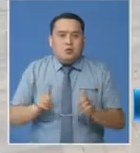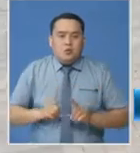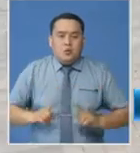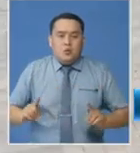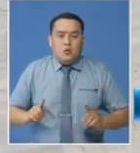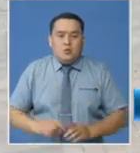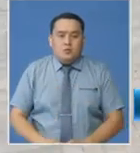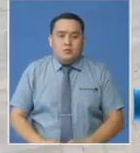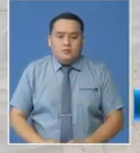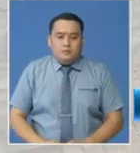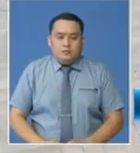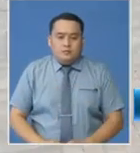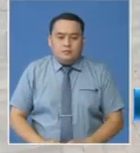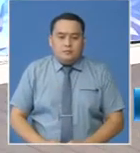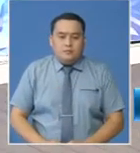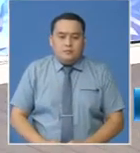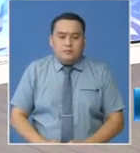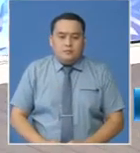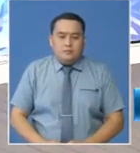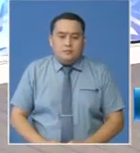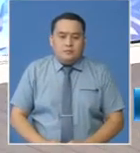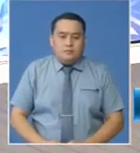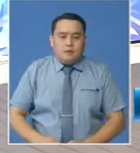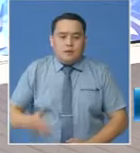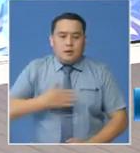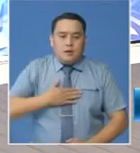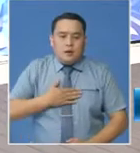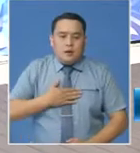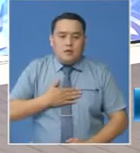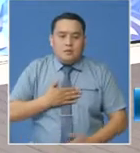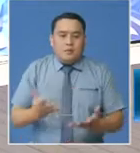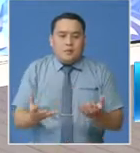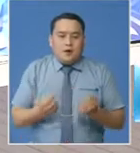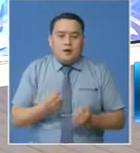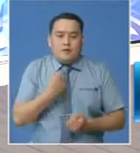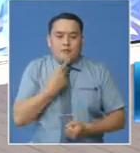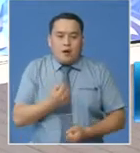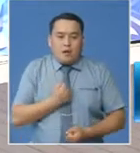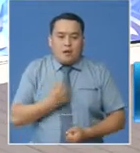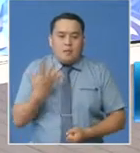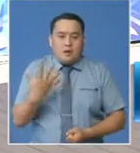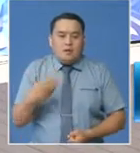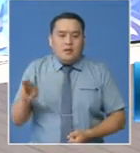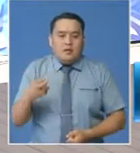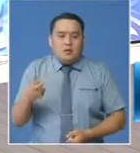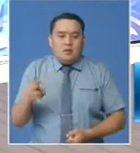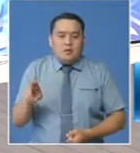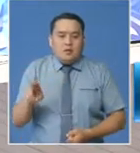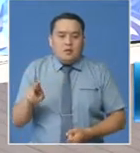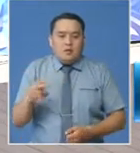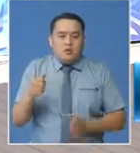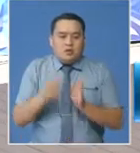особую атмосферу. Я, например, свой день принятия военной присяги 5